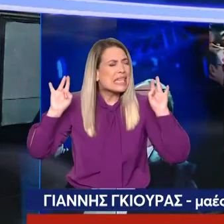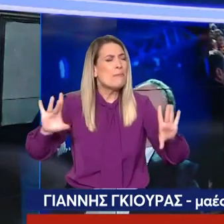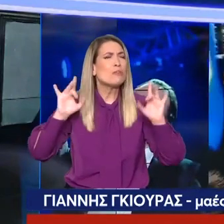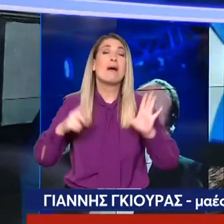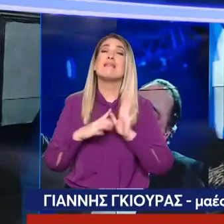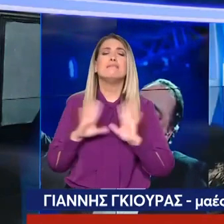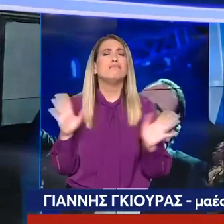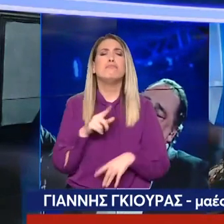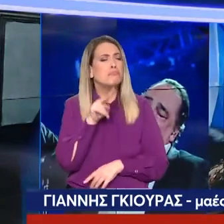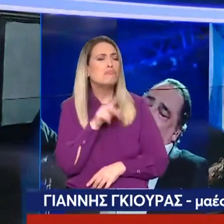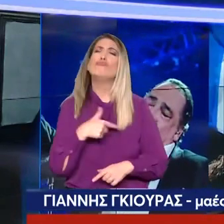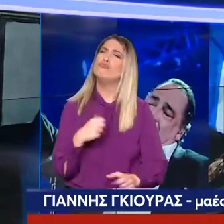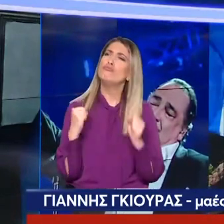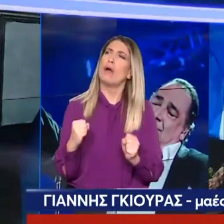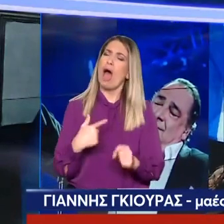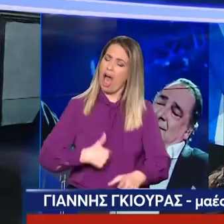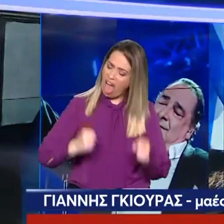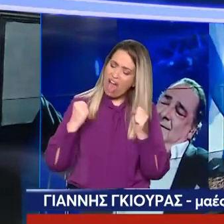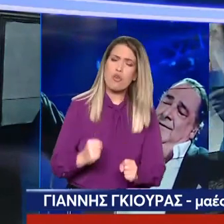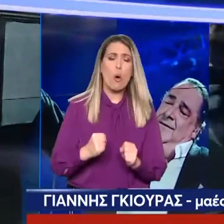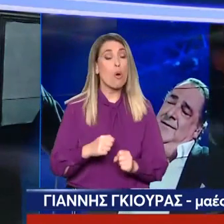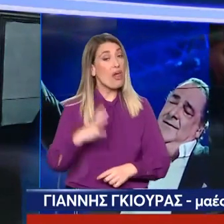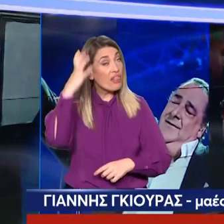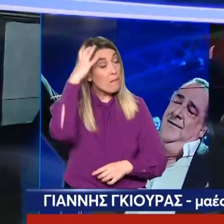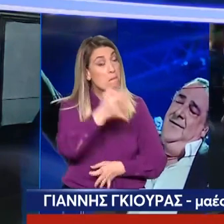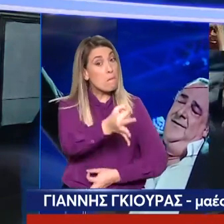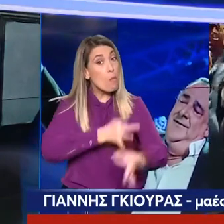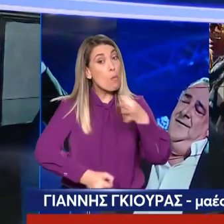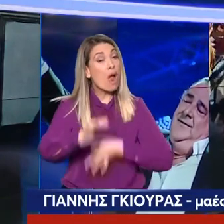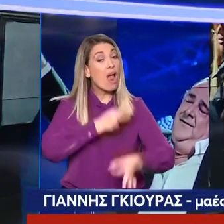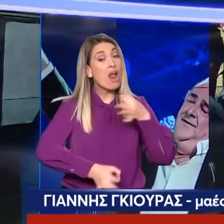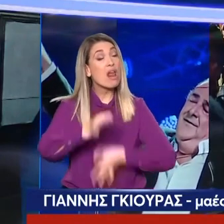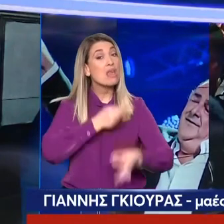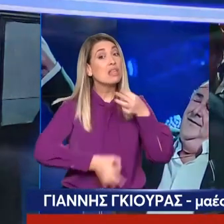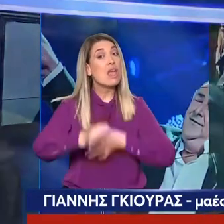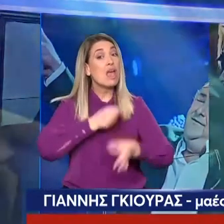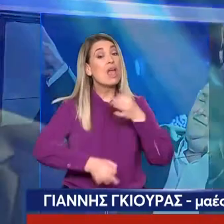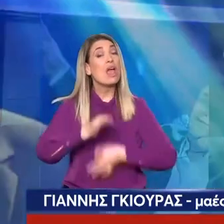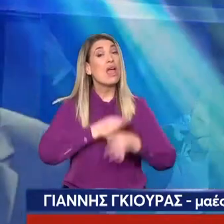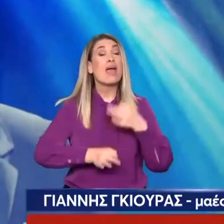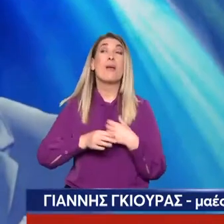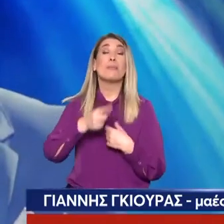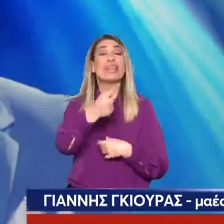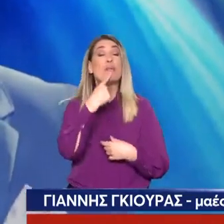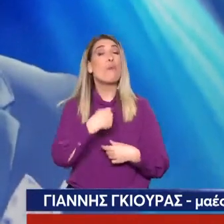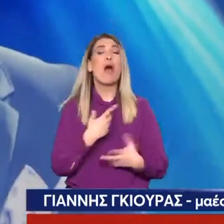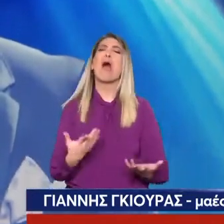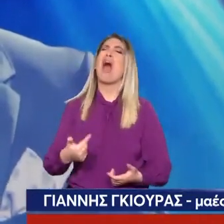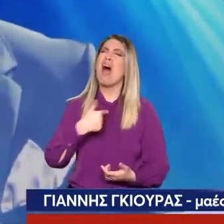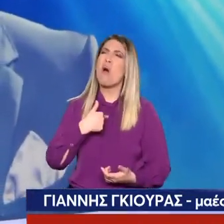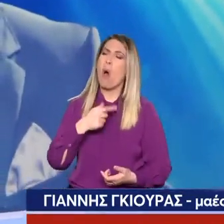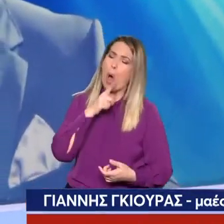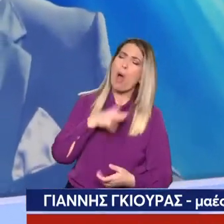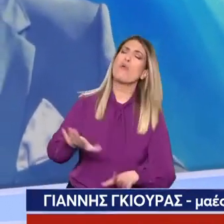περίπτωση να φύγει. Μας έλεγε χαρακτηριστικά ότι, Γιούρα μάέστρο μου, δεν μασάω τίποτα, θα